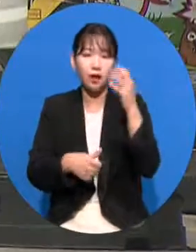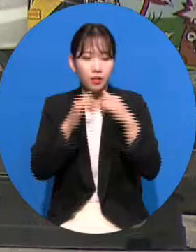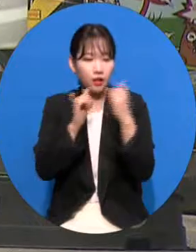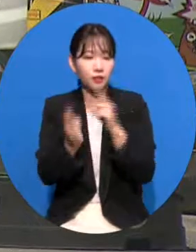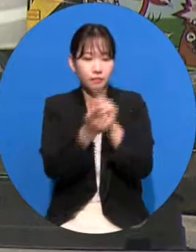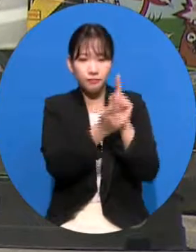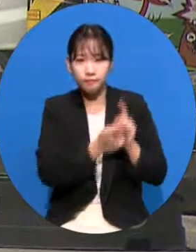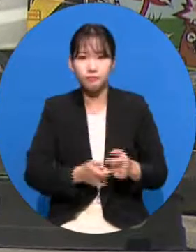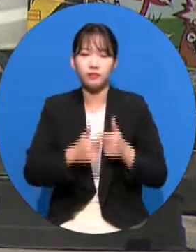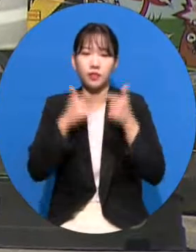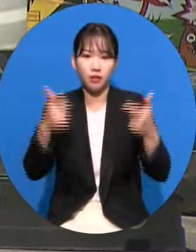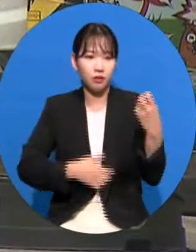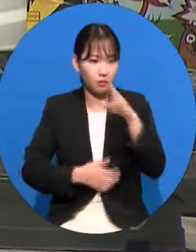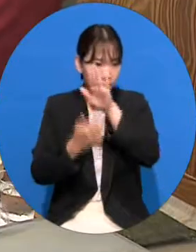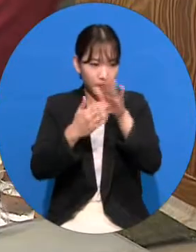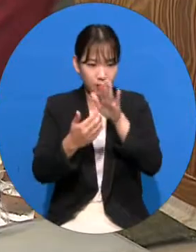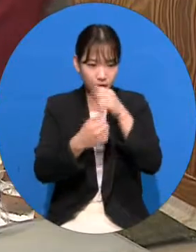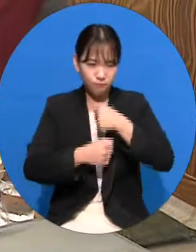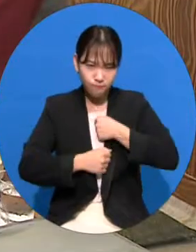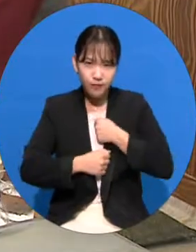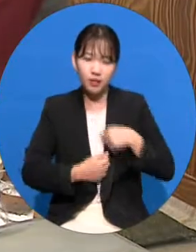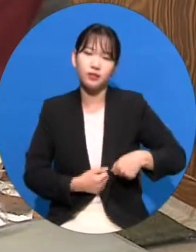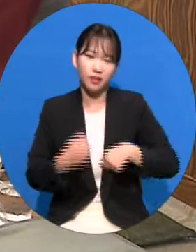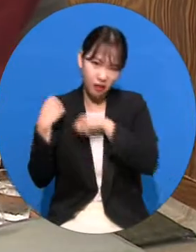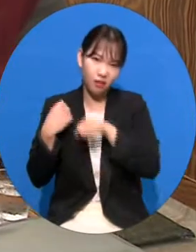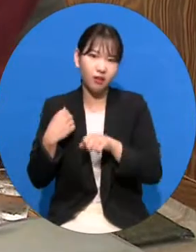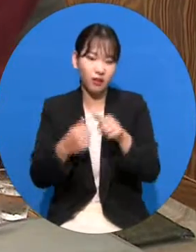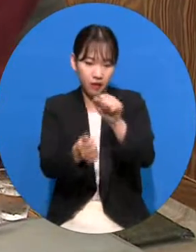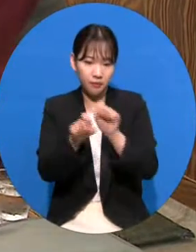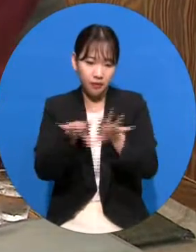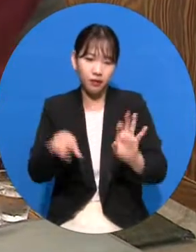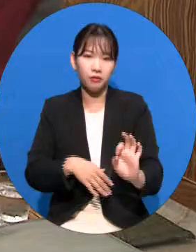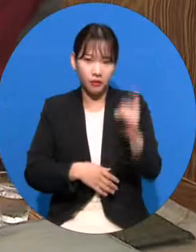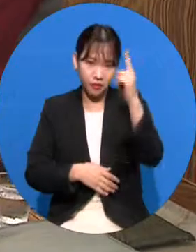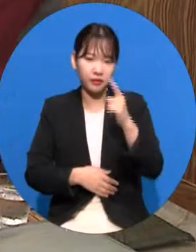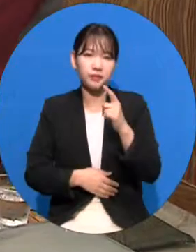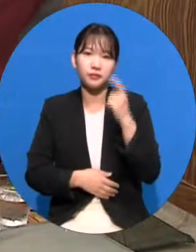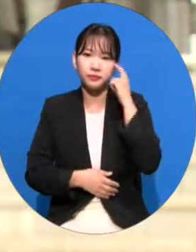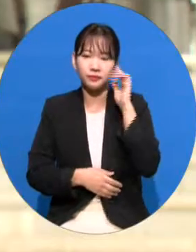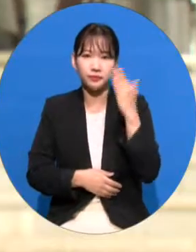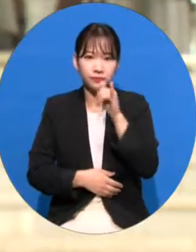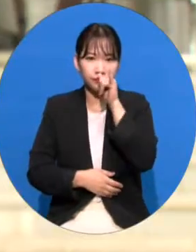크게 늘어난 데다 당뇨 경계심도 느슨해진 것이 감염 확산의 원인으로 지목되고 있습니다